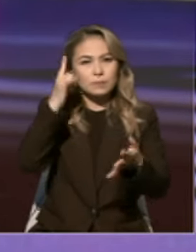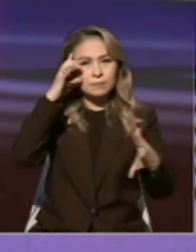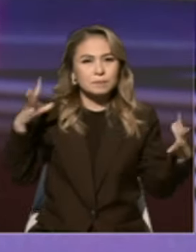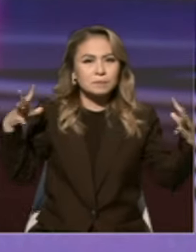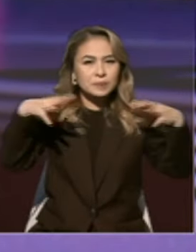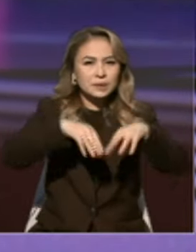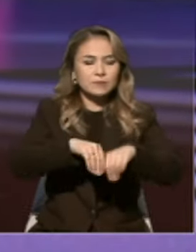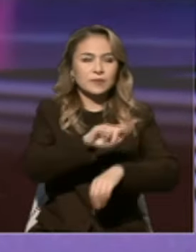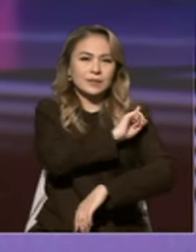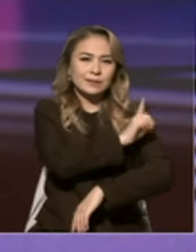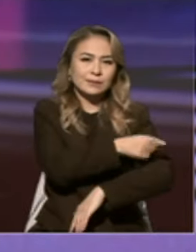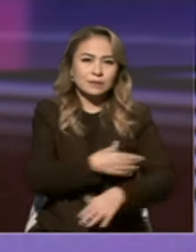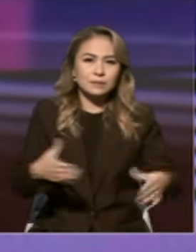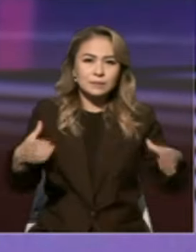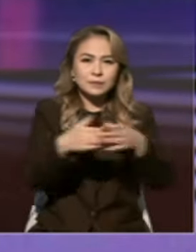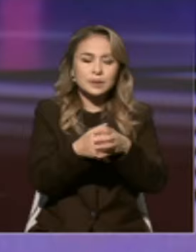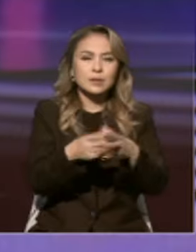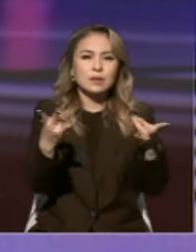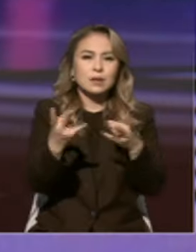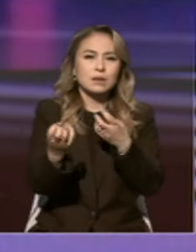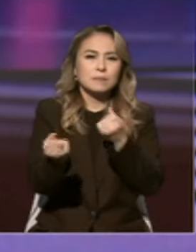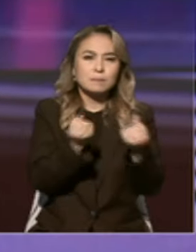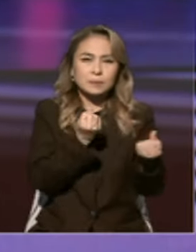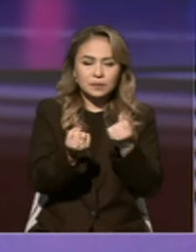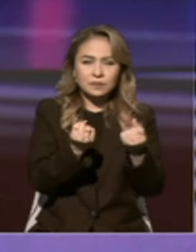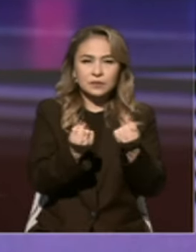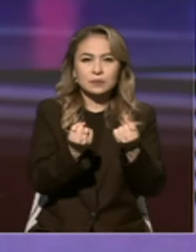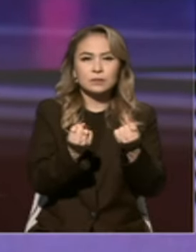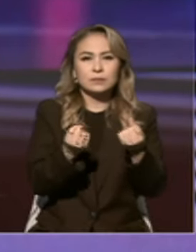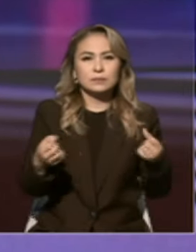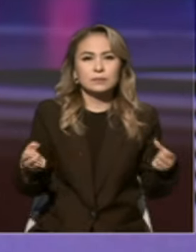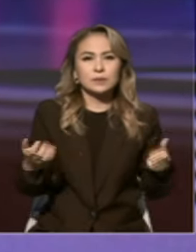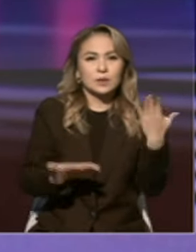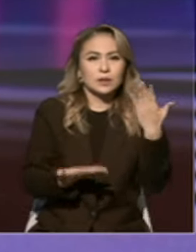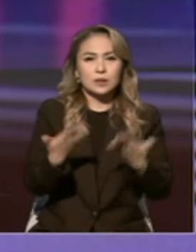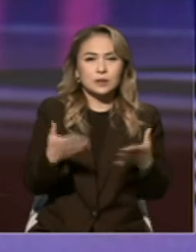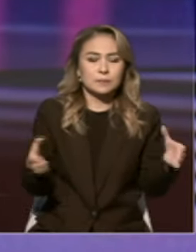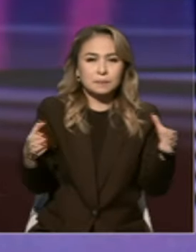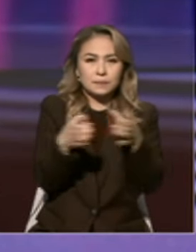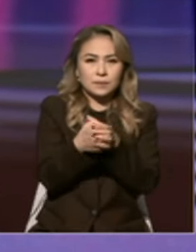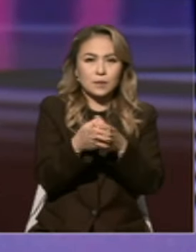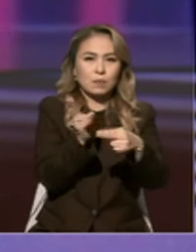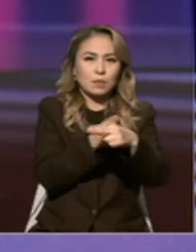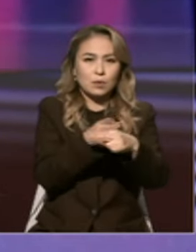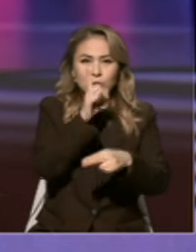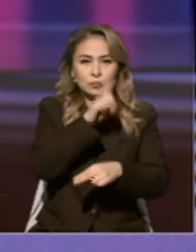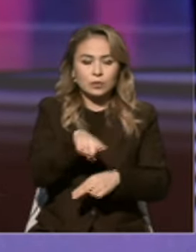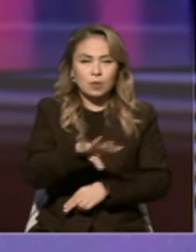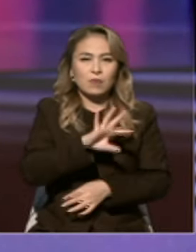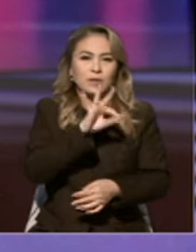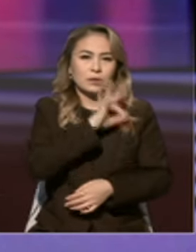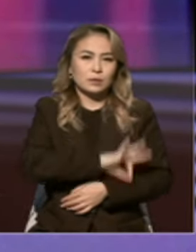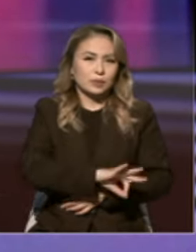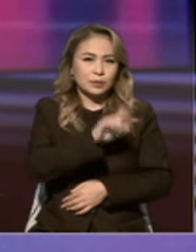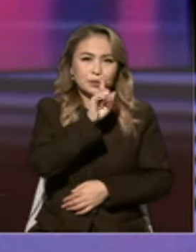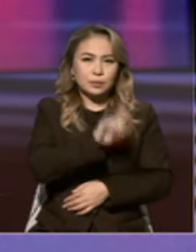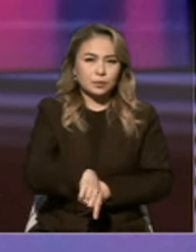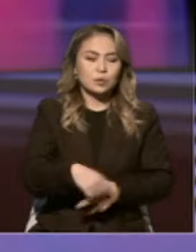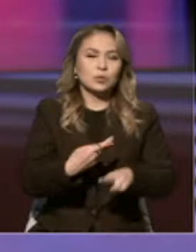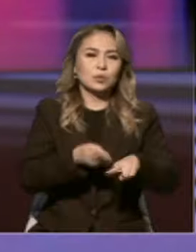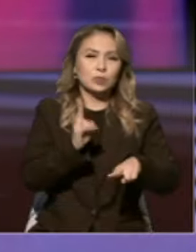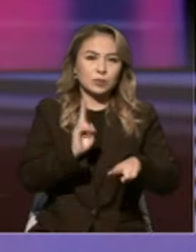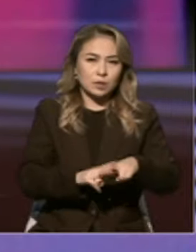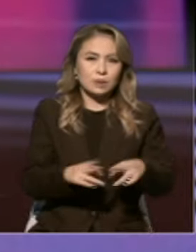біріктіре отырып, кәдімгі бір жұмылдырып болып, жұмылып күреспесе, оның нәтижесі аздау болуы мүмкін. Нақты